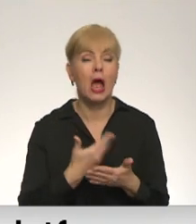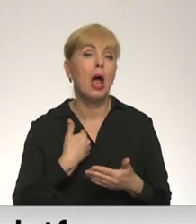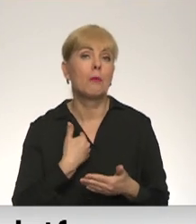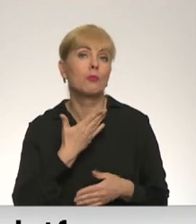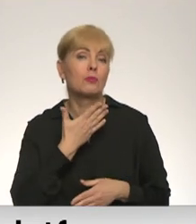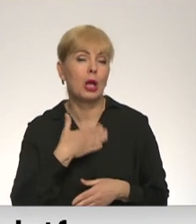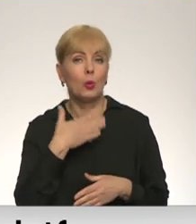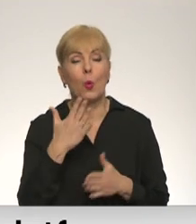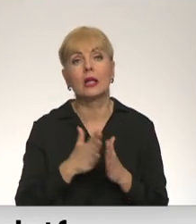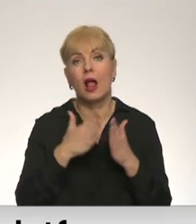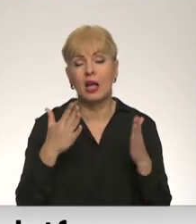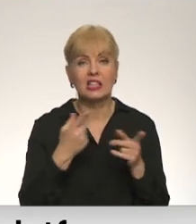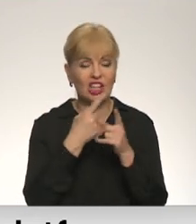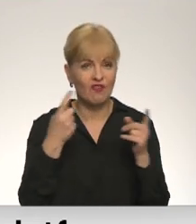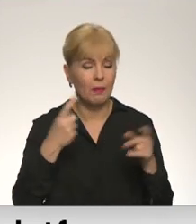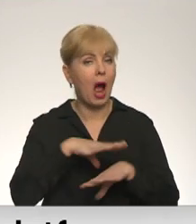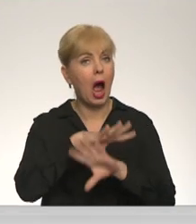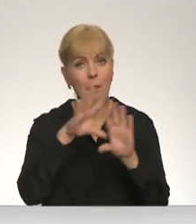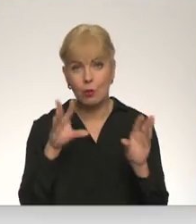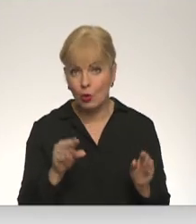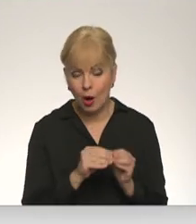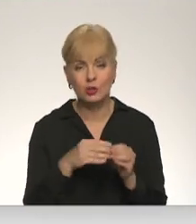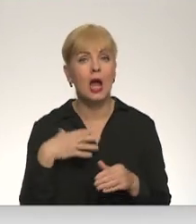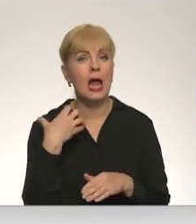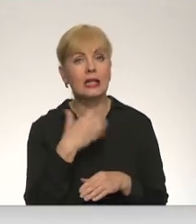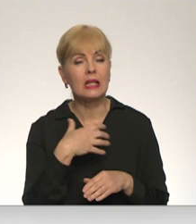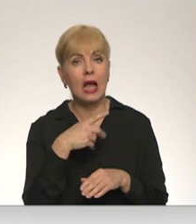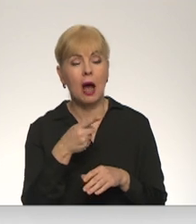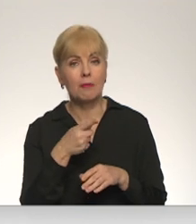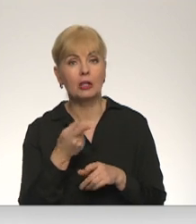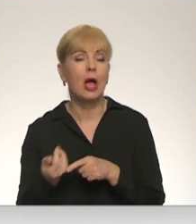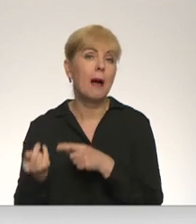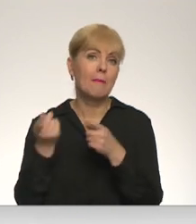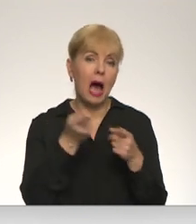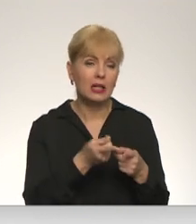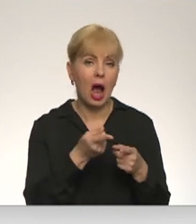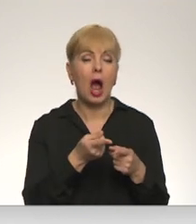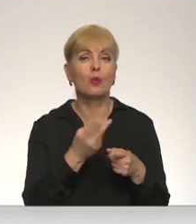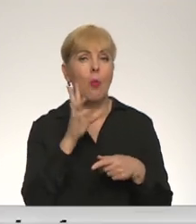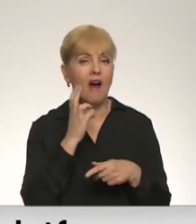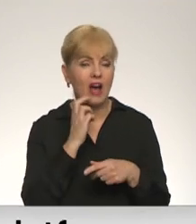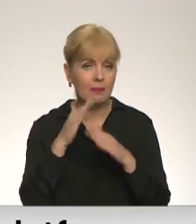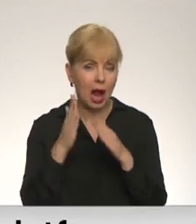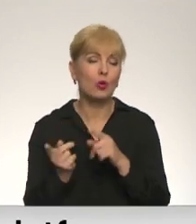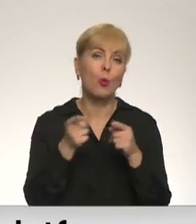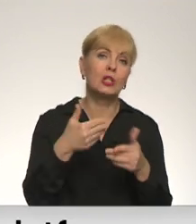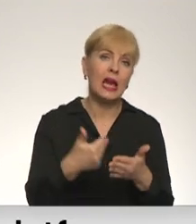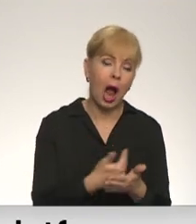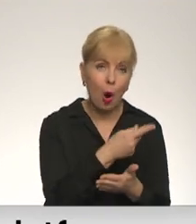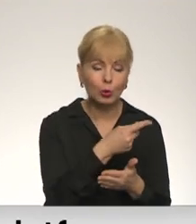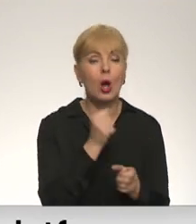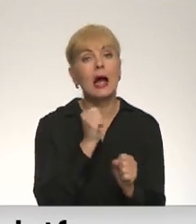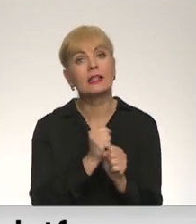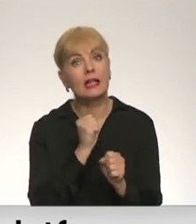ļoti liels informācijas apjoms, ko bija nepieciešams pārmigrēt no vecās mājaslapas. Līdz ar to mēs uzskatījām, ka